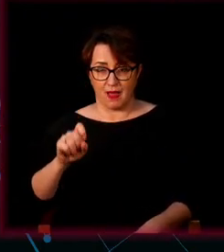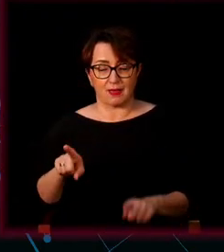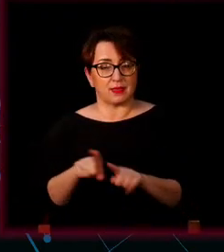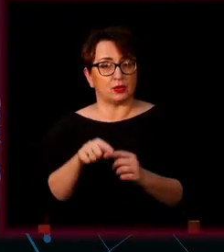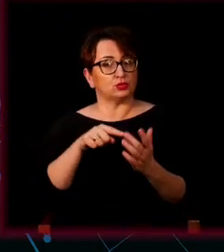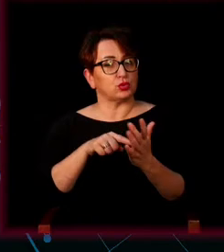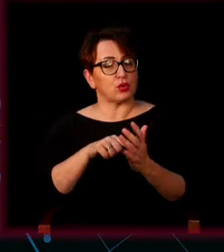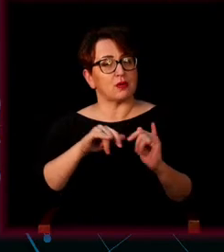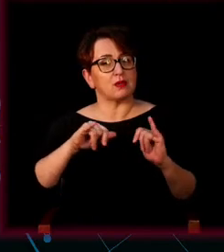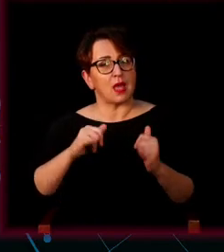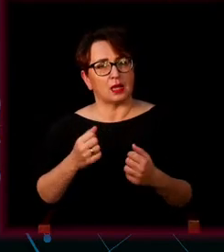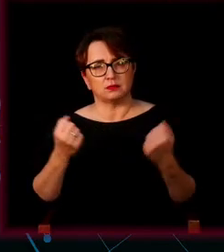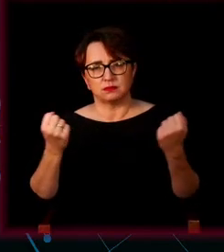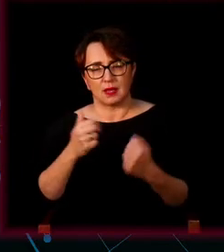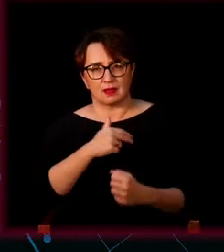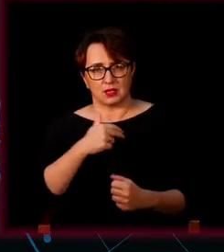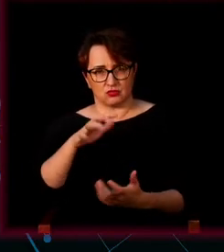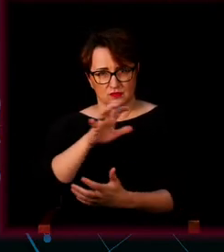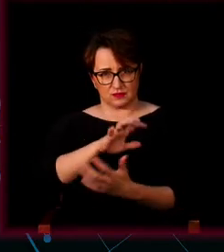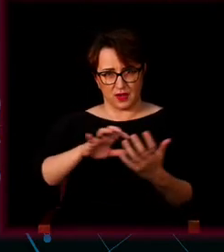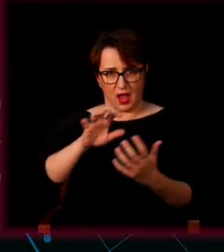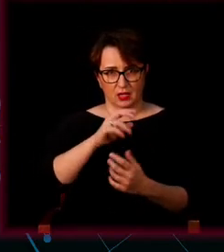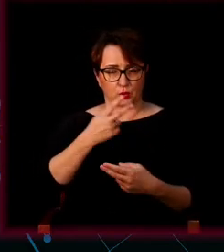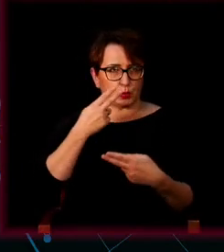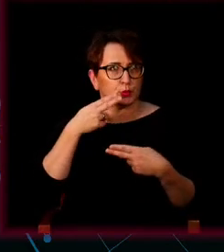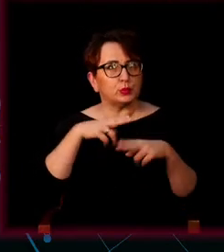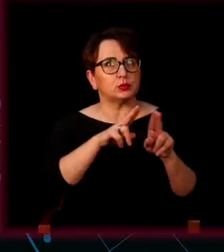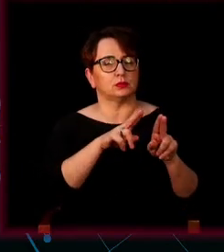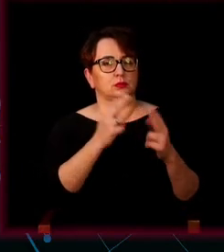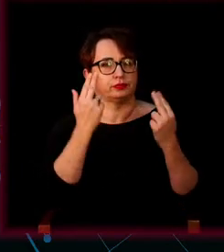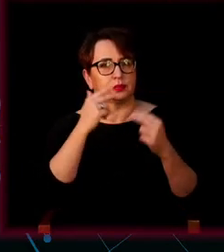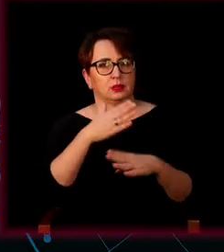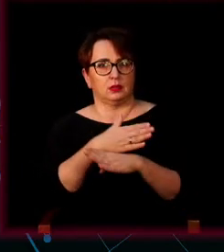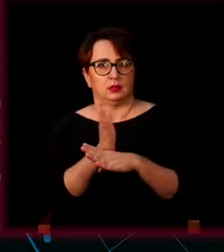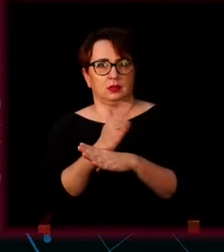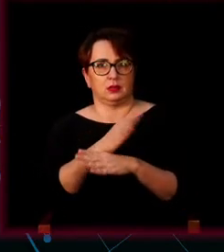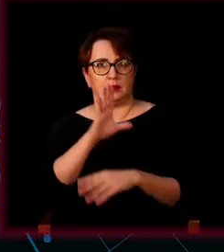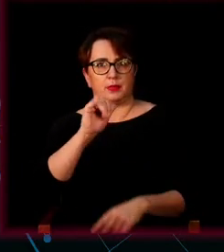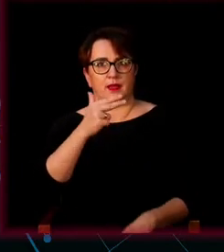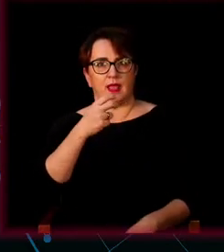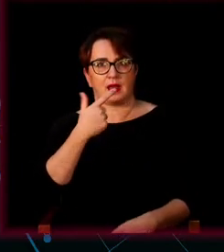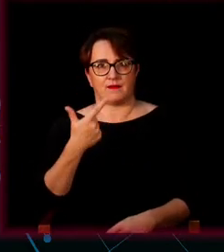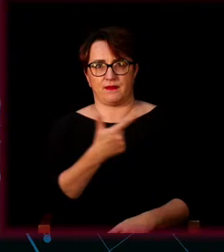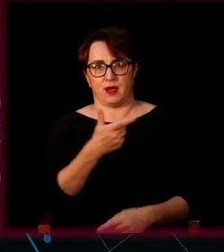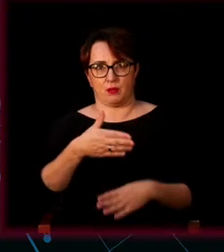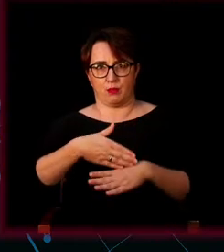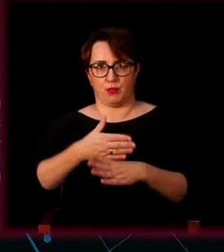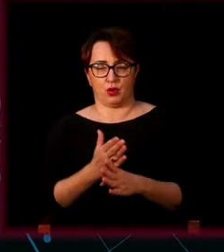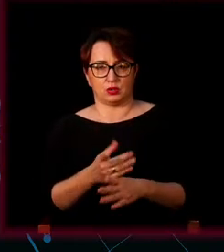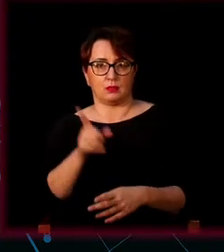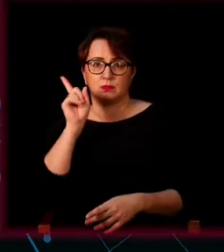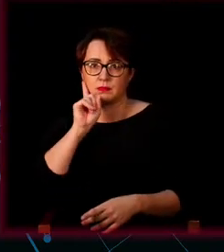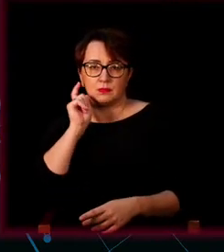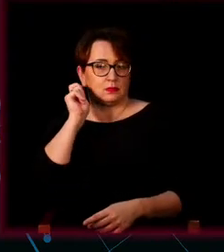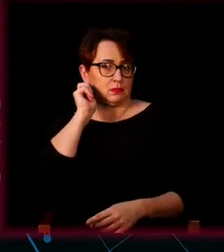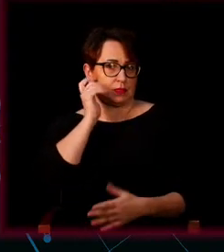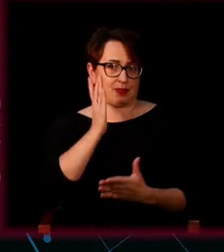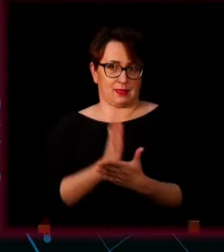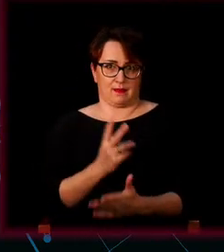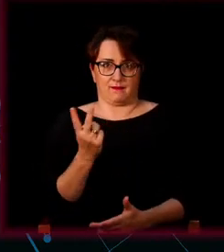jak bardzo nasz świat podporządkowany jest temu takiemu binarnemu podziałowi, jak te kategorie tego, co jest męskie, a tego, co